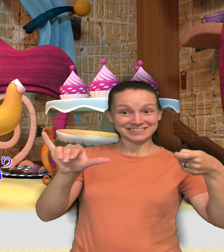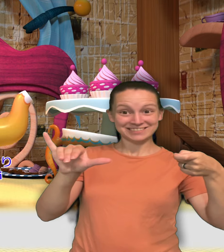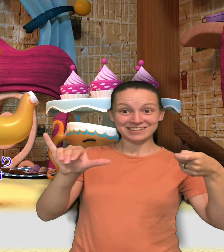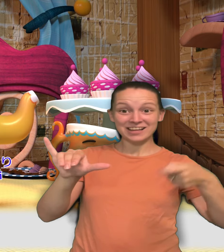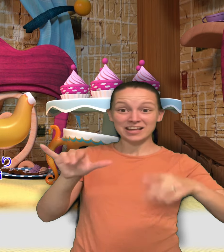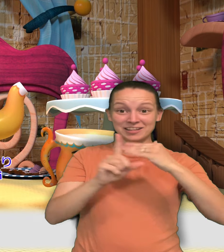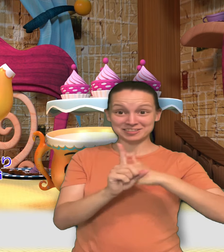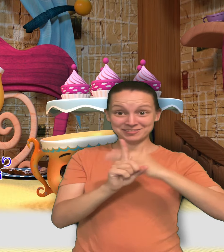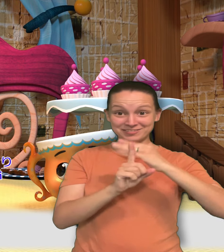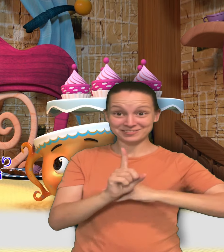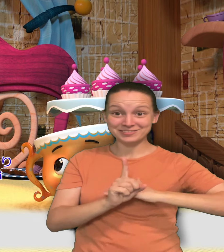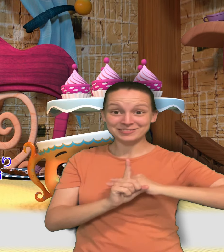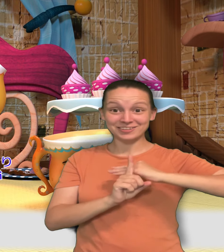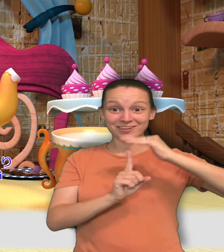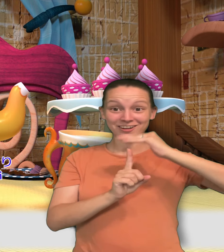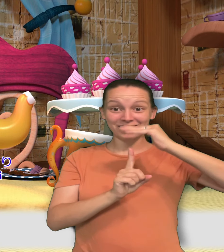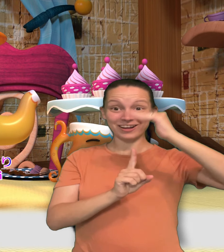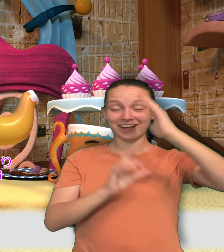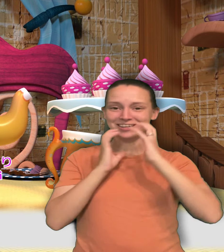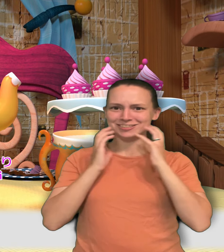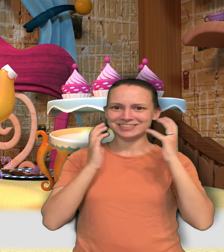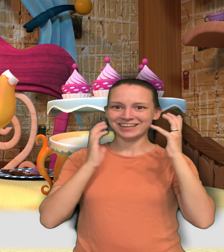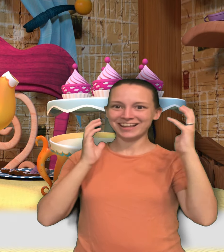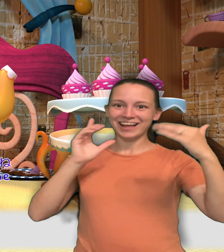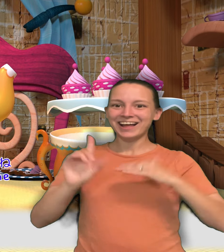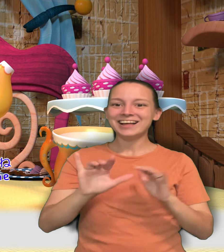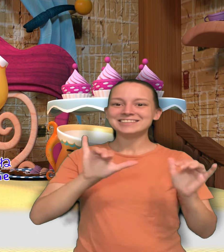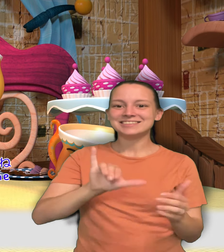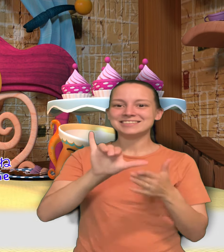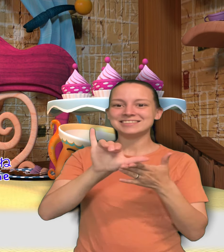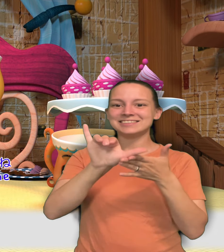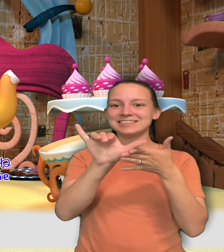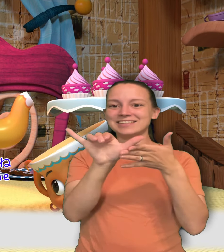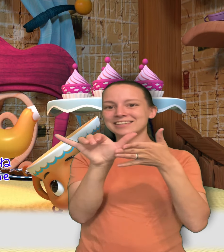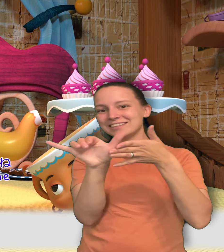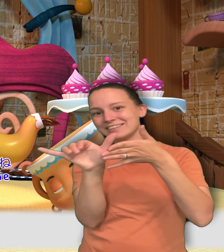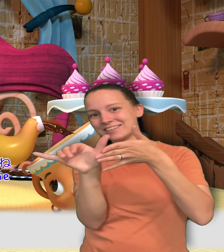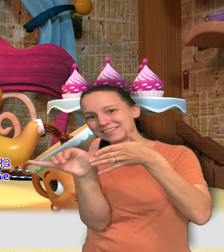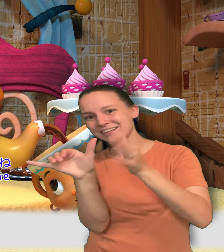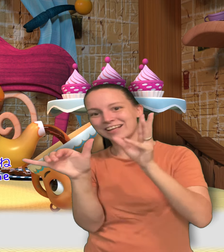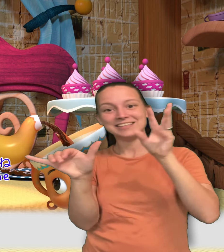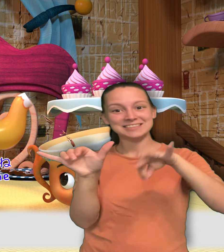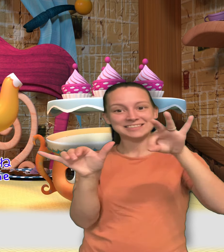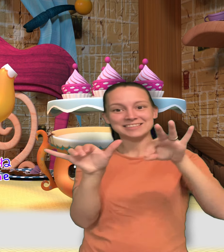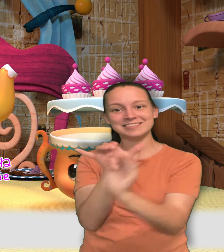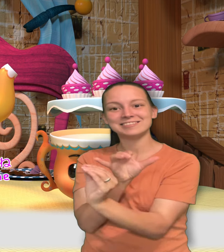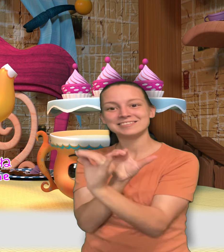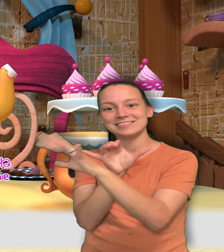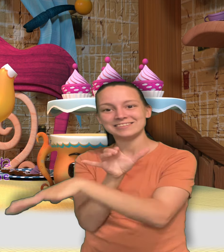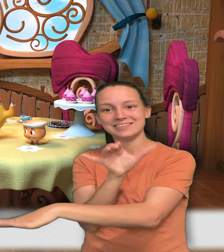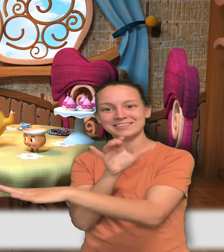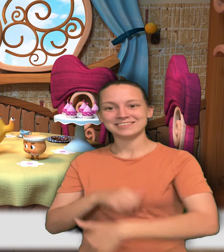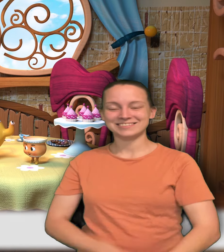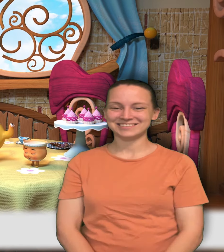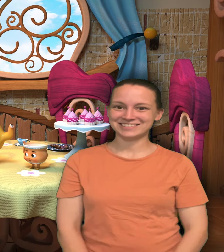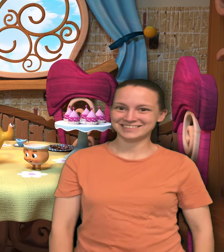蒸気が出てきて出来上がり僕を傾け注いで